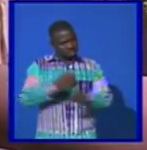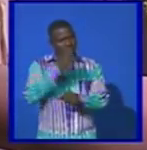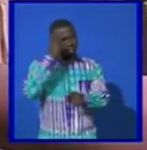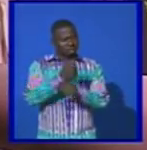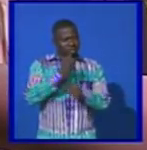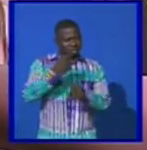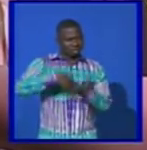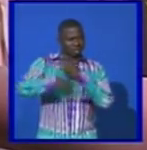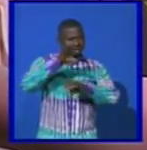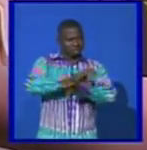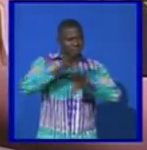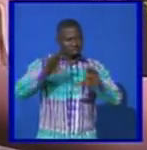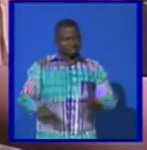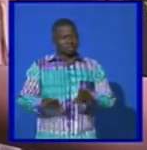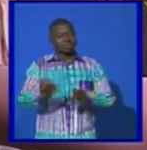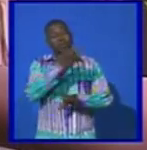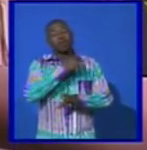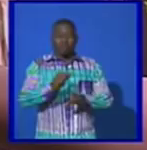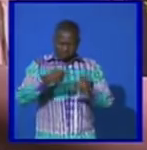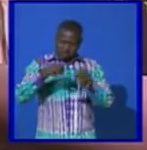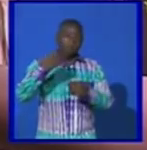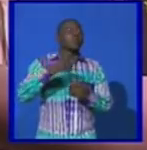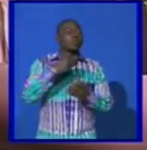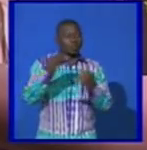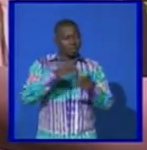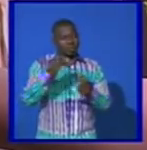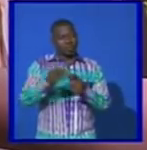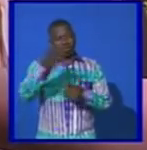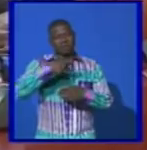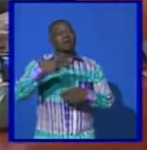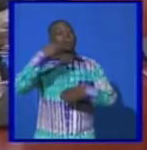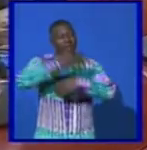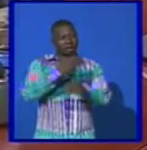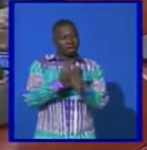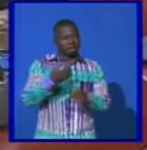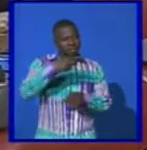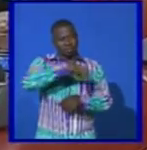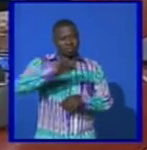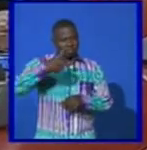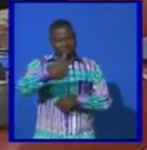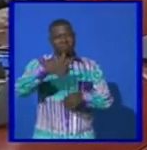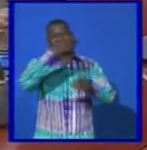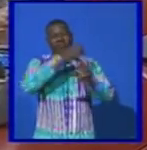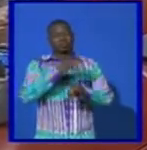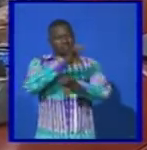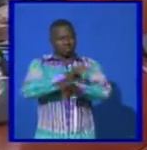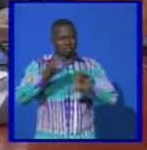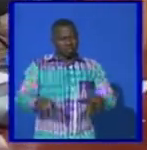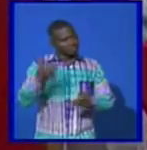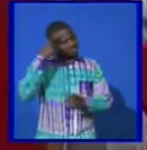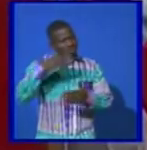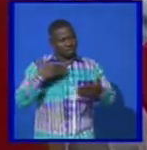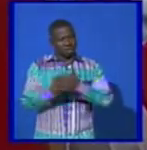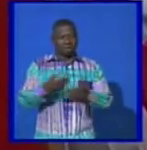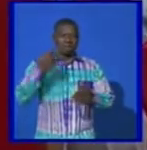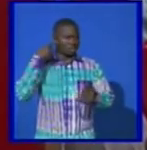aura l'opportunité de créer lui-même sa propre entreprise et aussi créer de l'emploi. Pour atteindre l'objectif, le concours du secteur privé est très capital